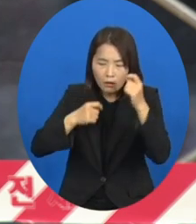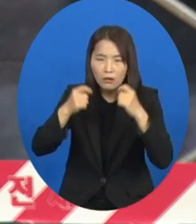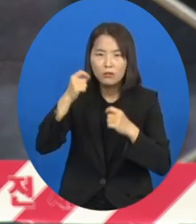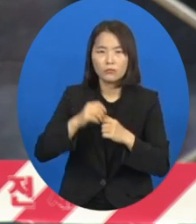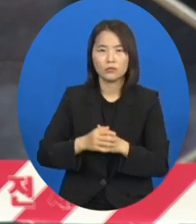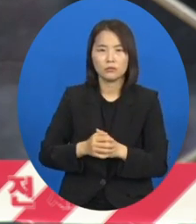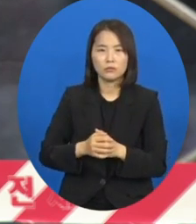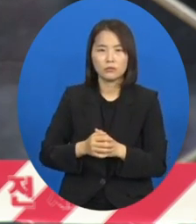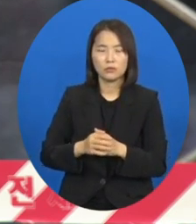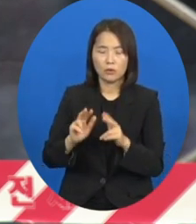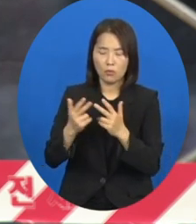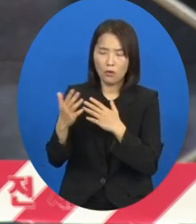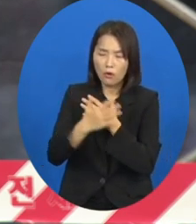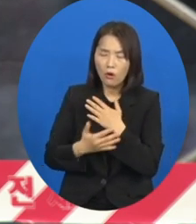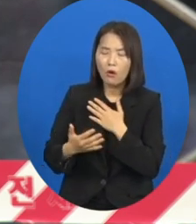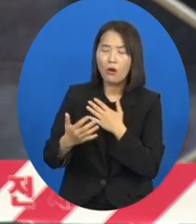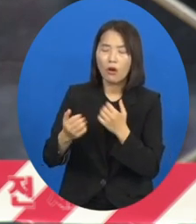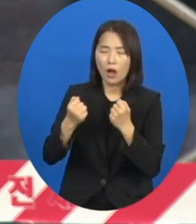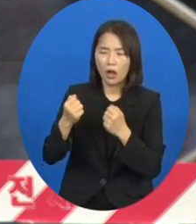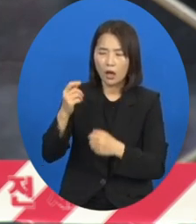본인 건강 잘 챙기시지